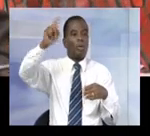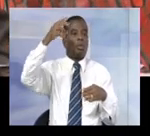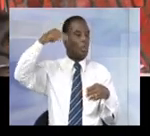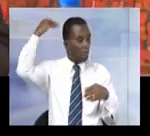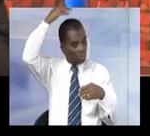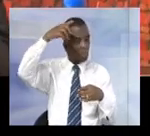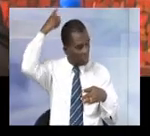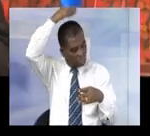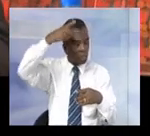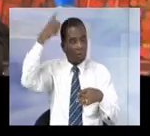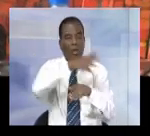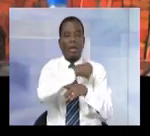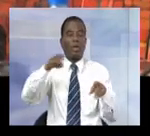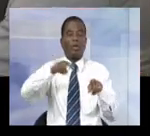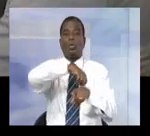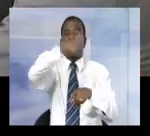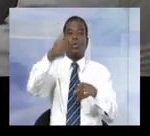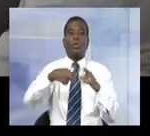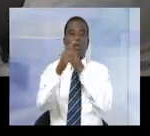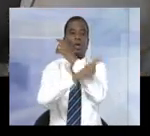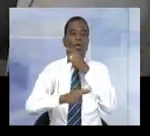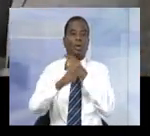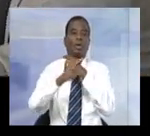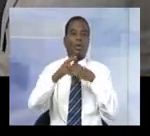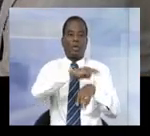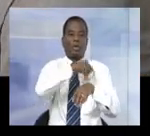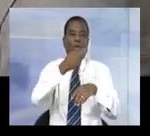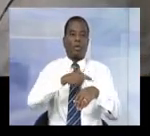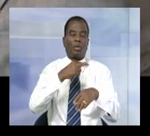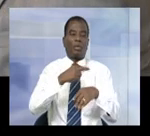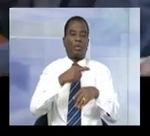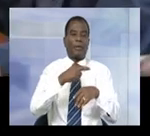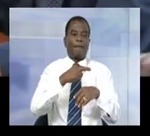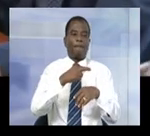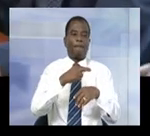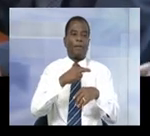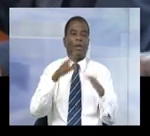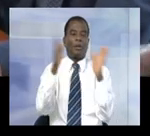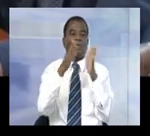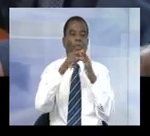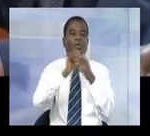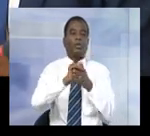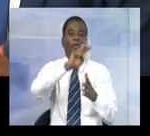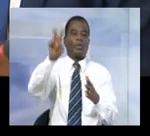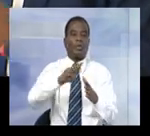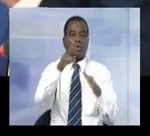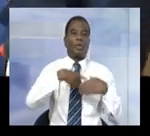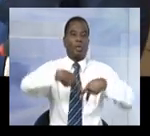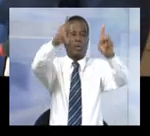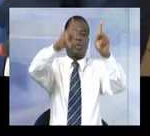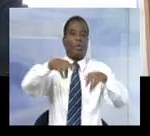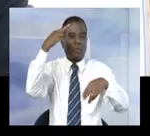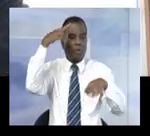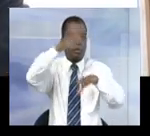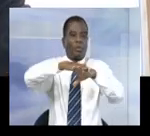Daniel Kablan-Duncan, ainsi que des responsables œuvrant pour l'épanouissement de la jeunesse. La réunion de ce vendredi a notamment permis de